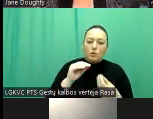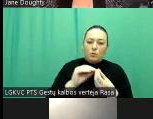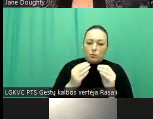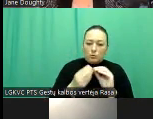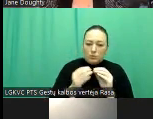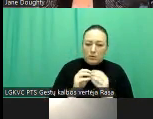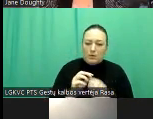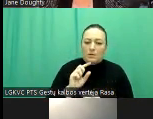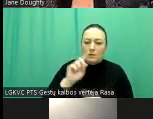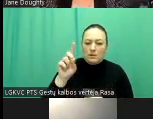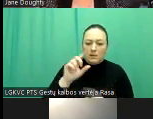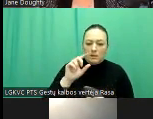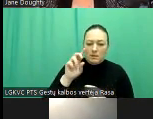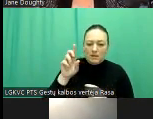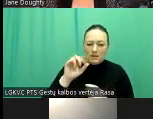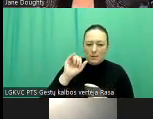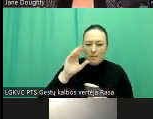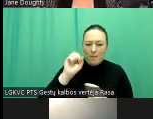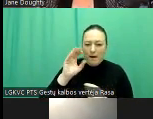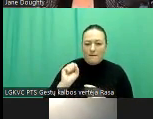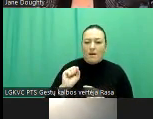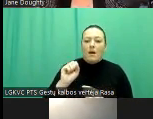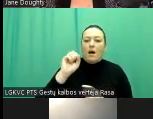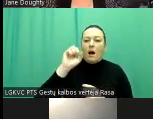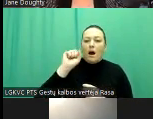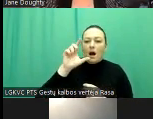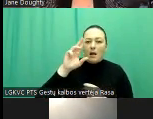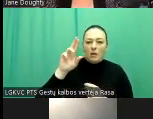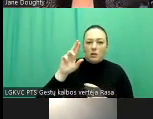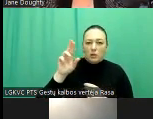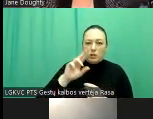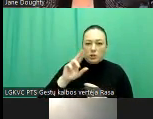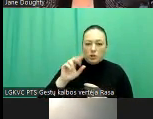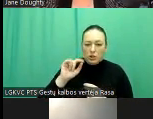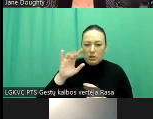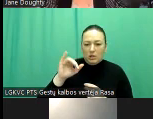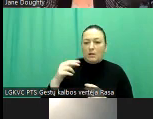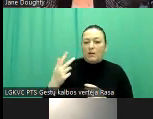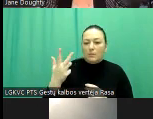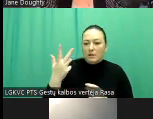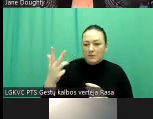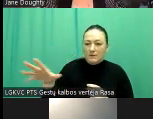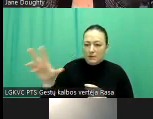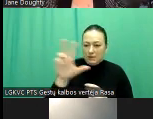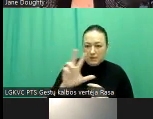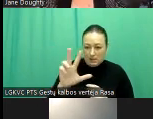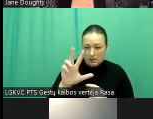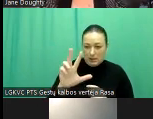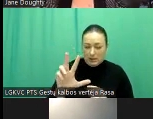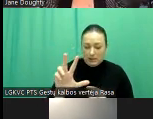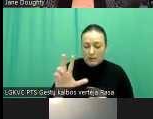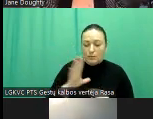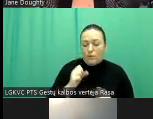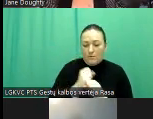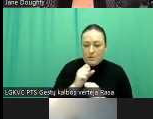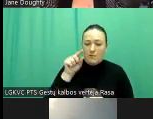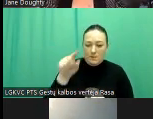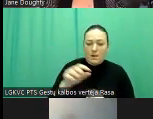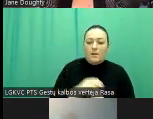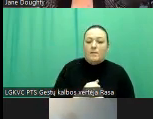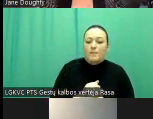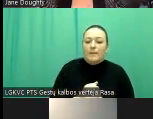Zimbabvėje, Alžyre. Ir mes visi trys esame dirbę Alžyre. Ir mes su